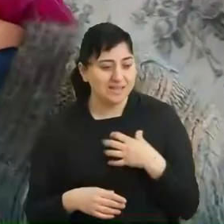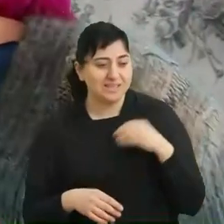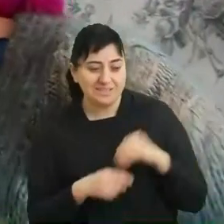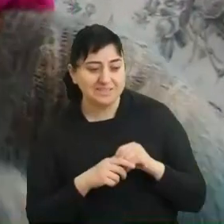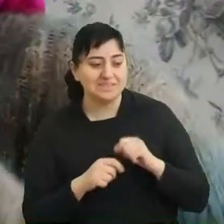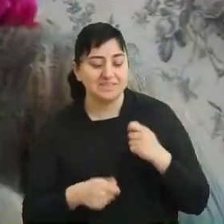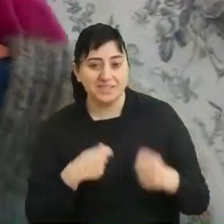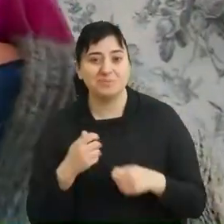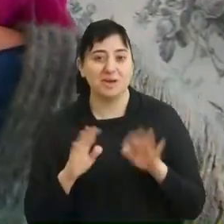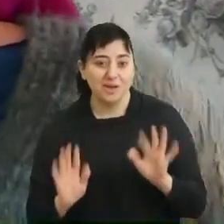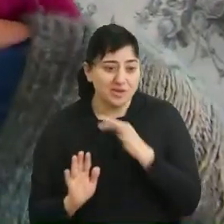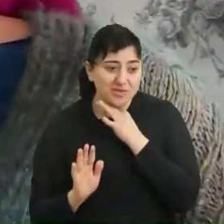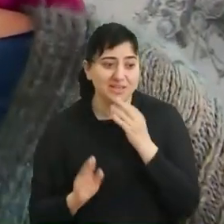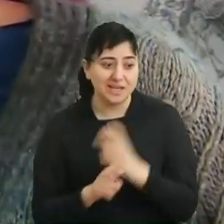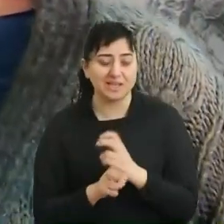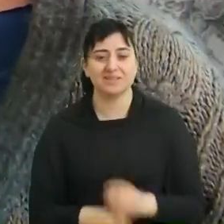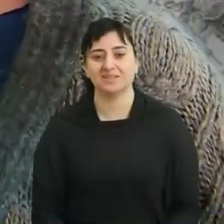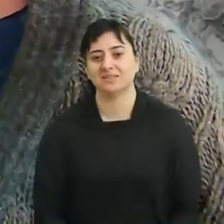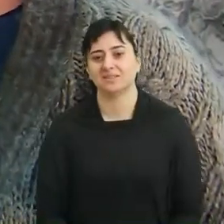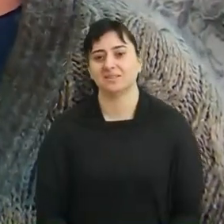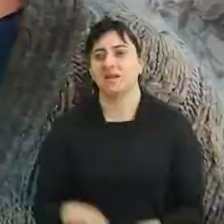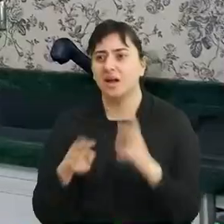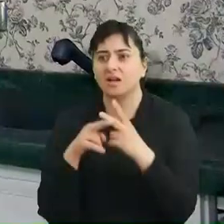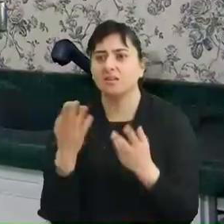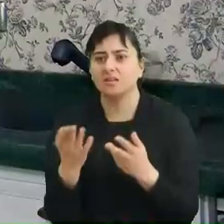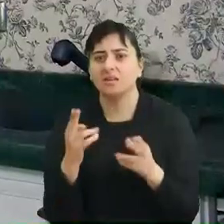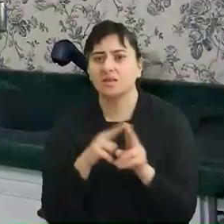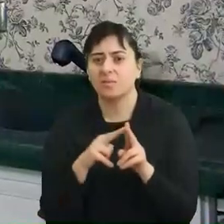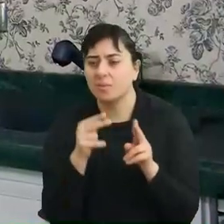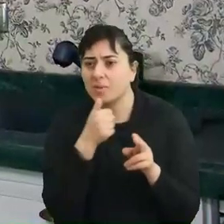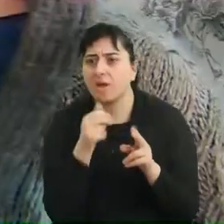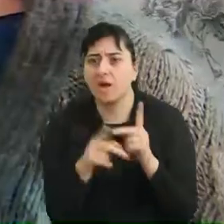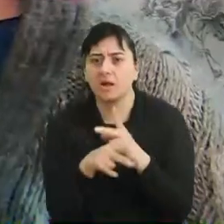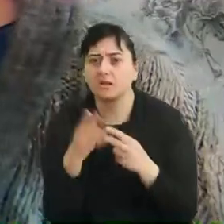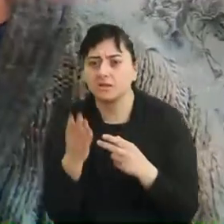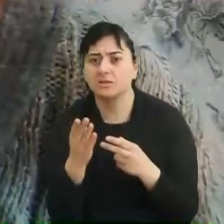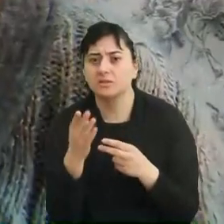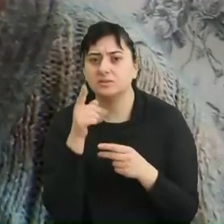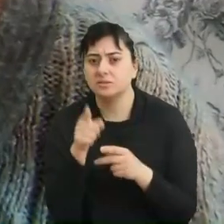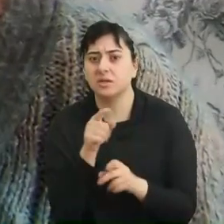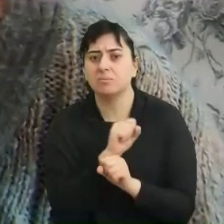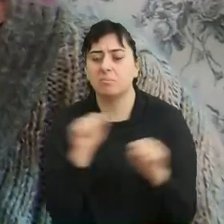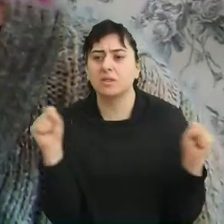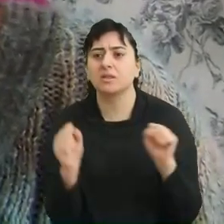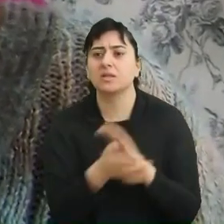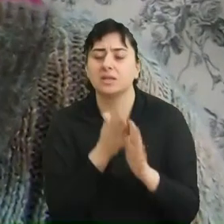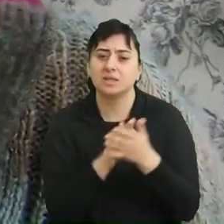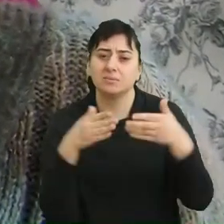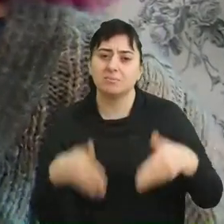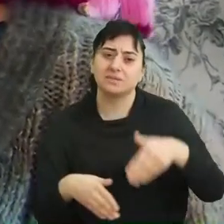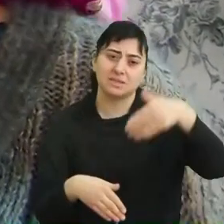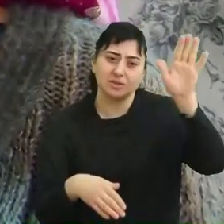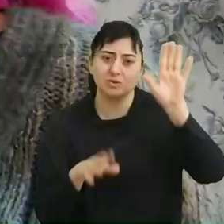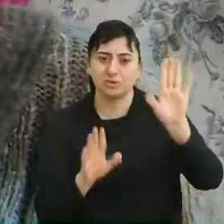bile saçmalama sınırlarını açtın çoktan ha. Hayalet. Kemal Bey'in hayaleti. Sen patladın. Git mezarında